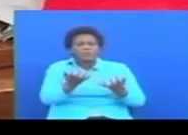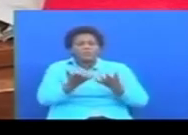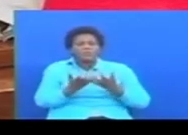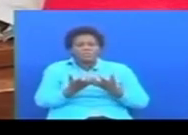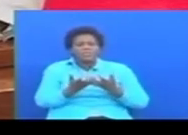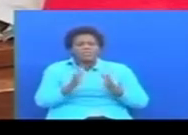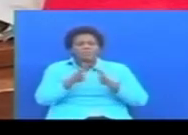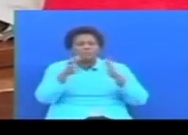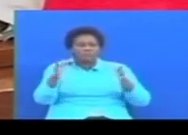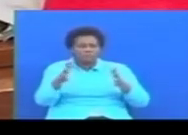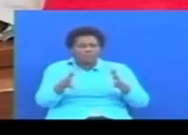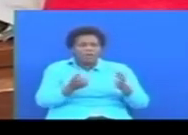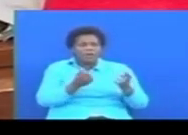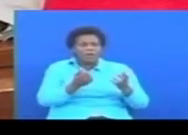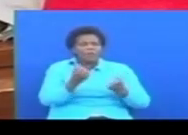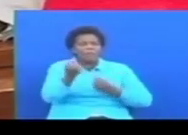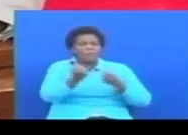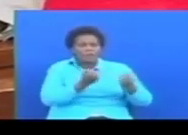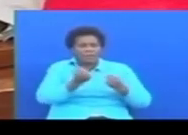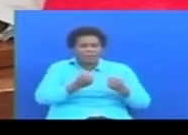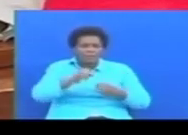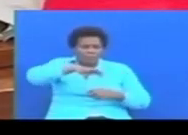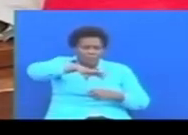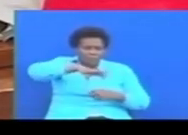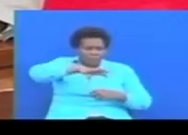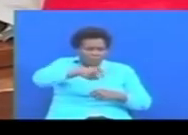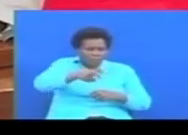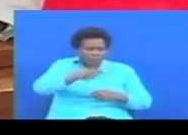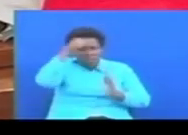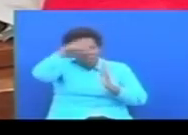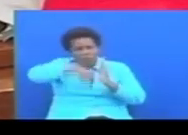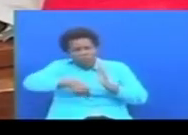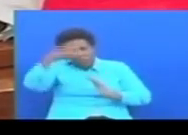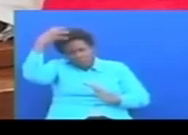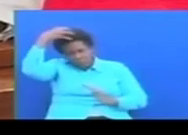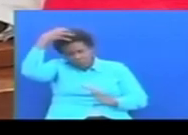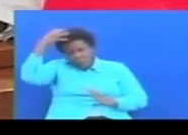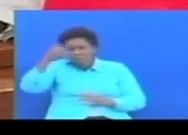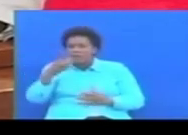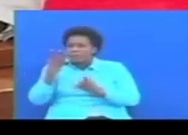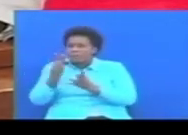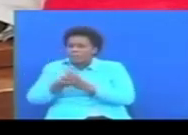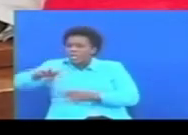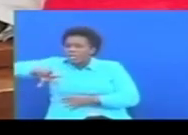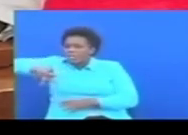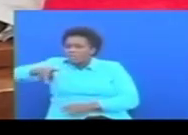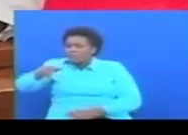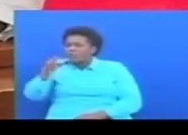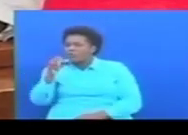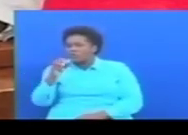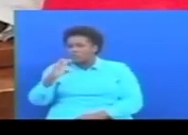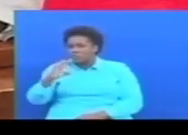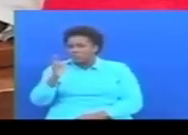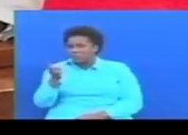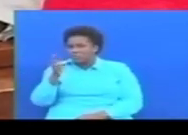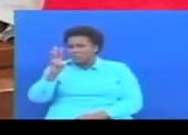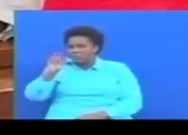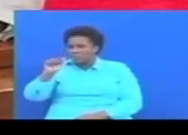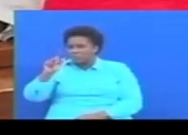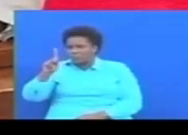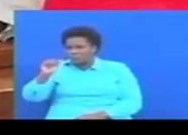ikiwemo mkoa wa Kusini Unguja na jimbo la Chwaka, jeshi la polisi litaendelea kugawa magari katika mikoa kwa kadri